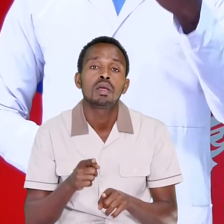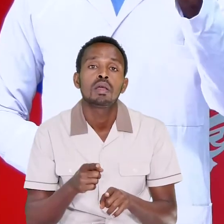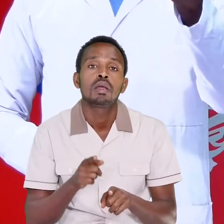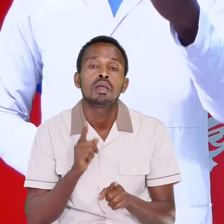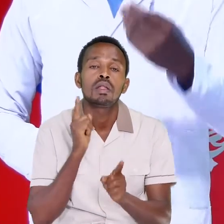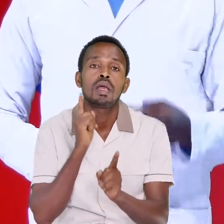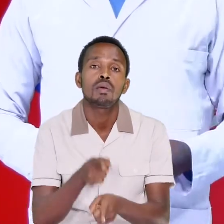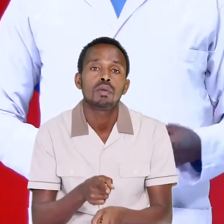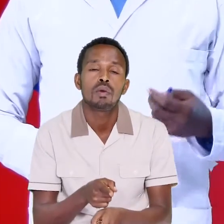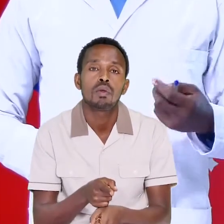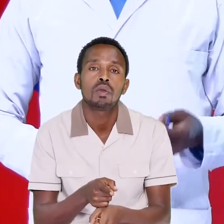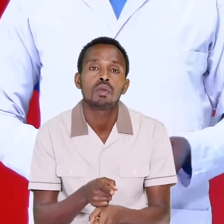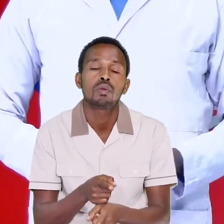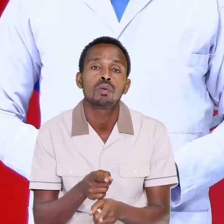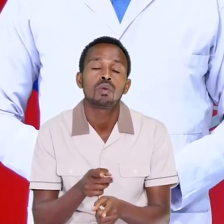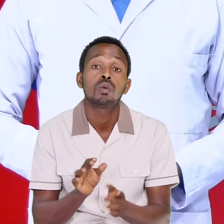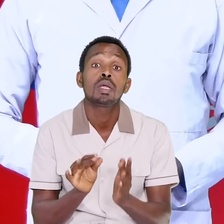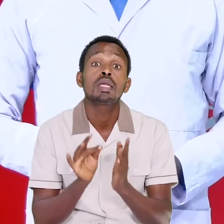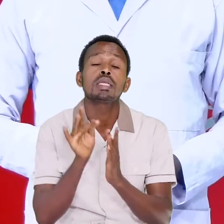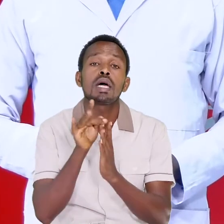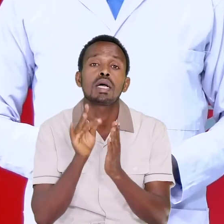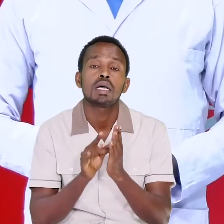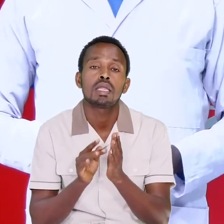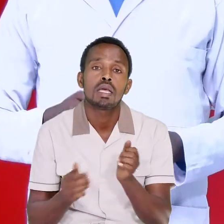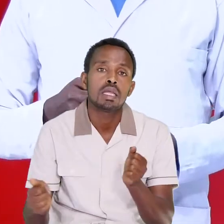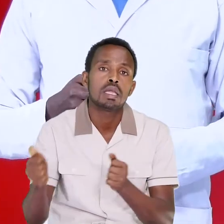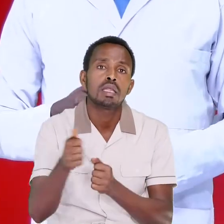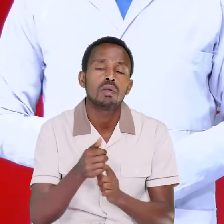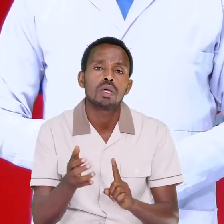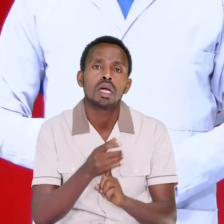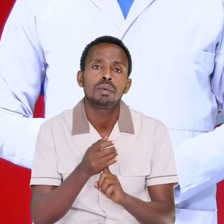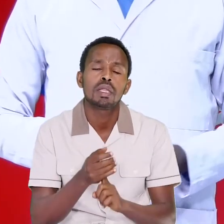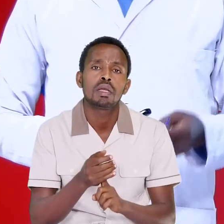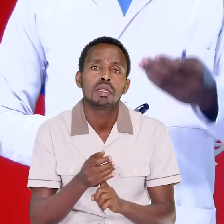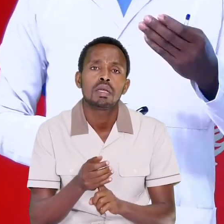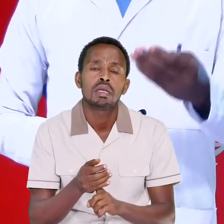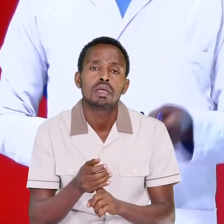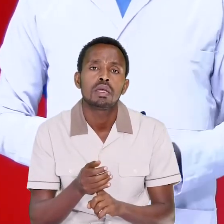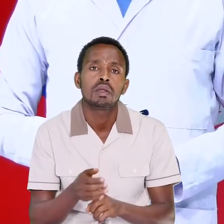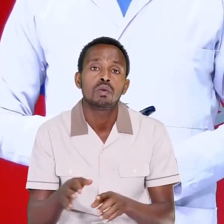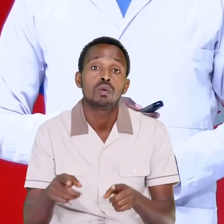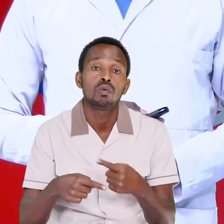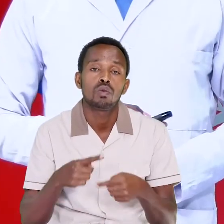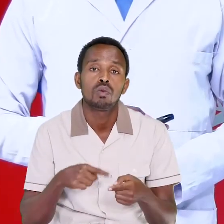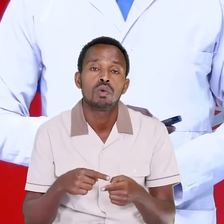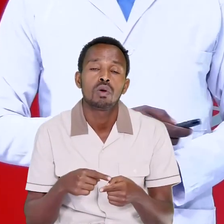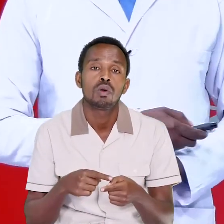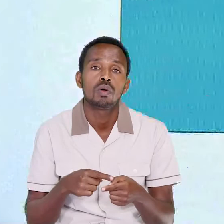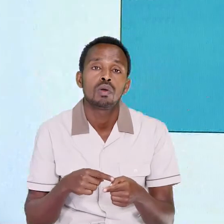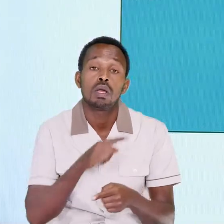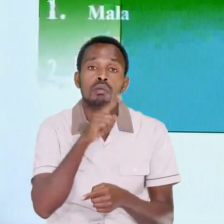deebiisaa sagantaa itti aanutti qabattanii dhiyaattu jechuudha. Mee gaaffilee kana isin